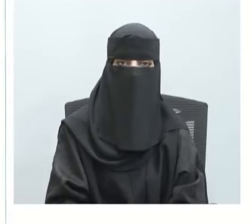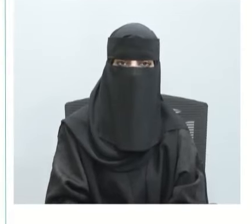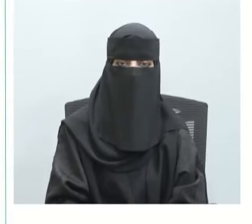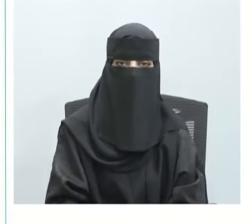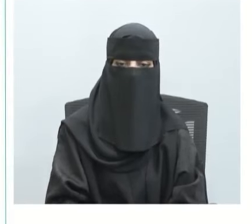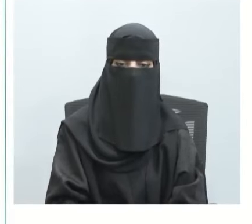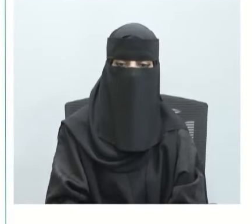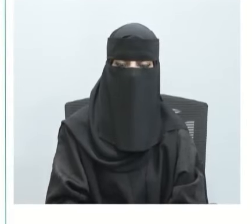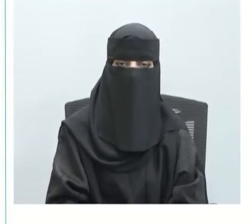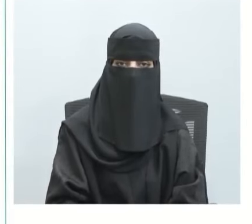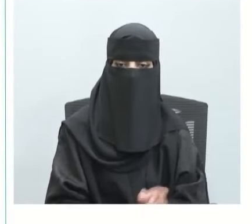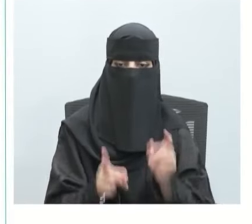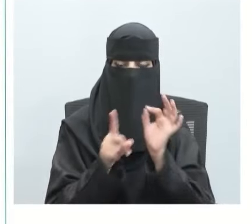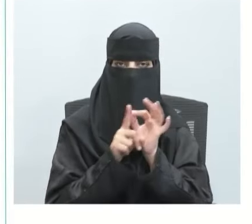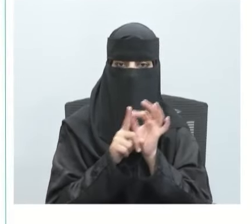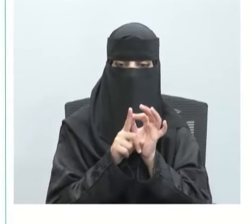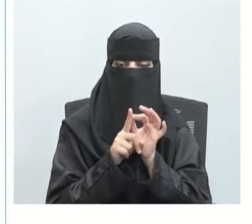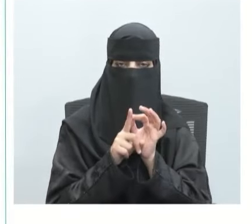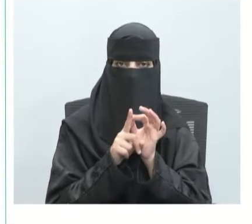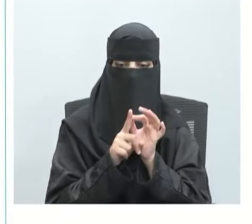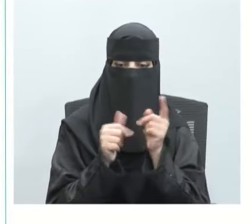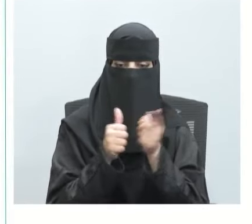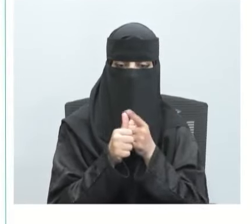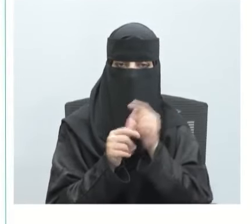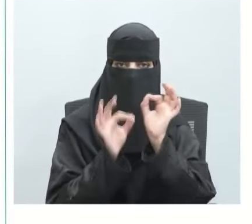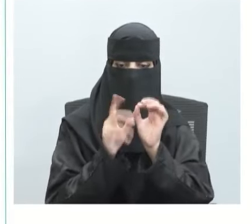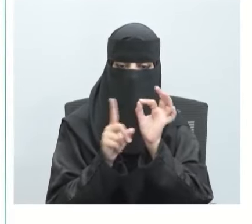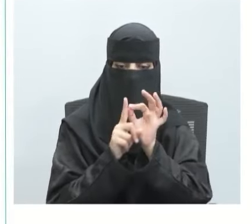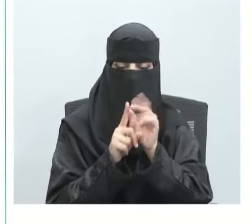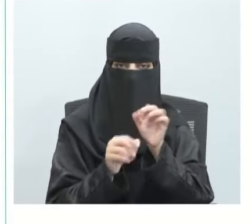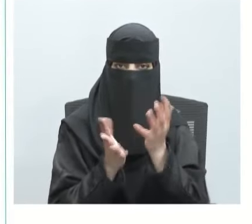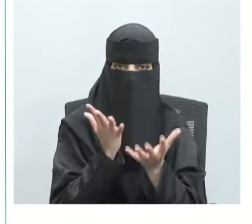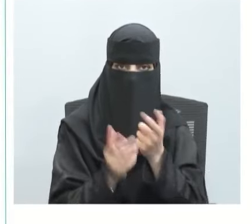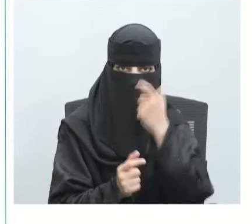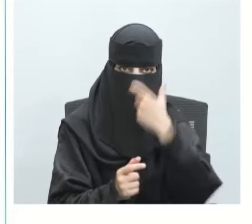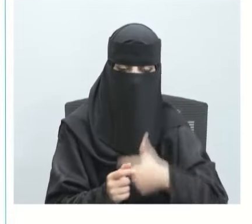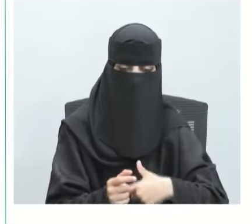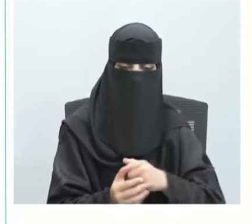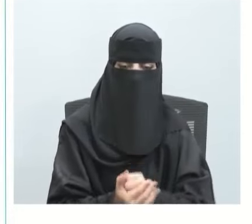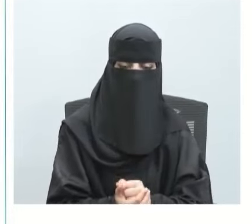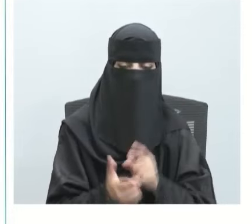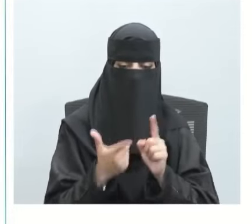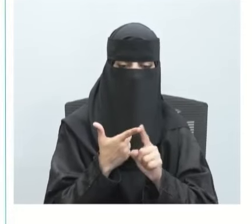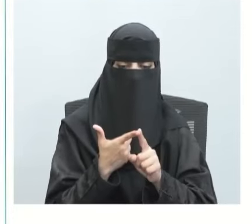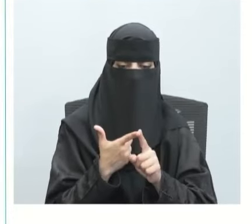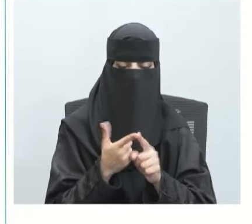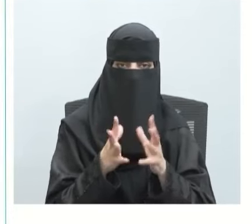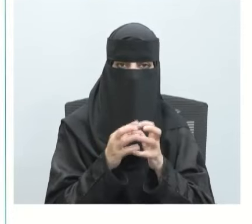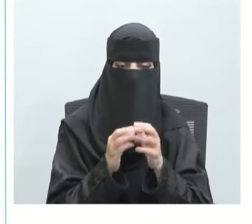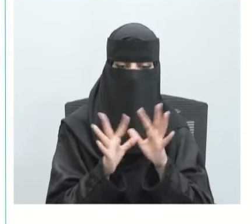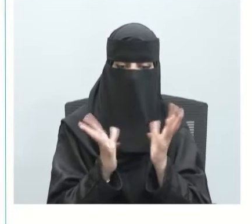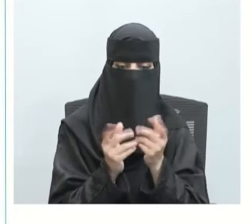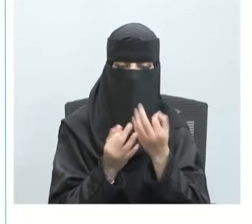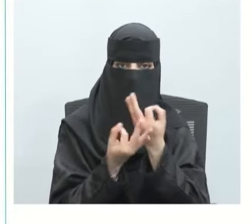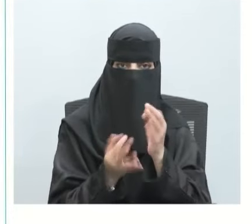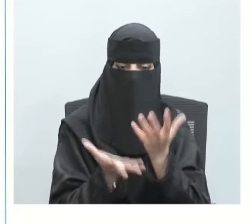الله اهداف هذا الدرس اولا تحديد الهدف من الميزانيه الشخصيه ثانيا شرح كيفيه